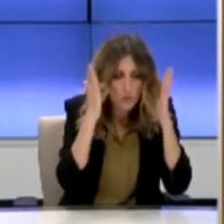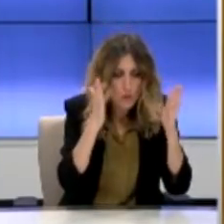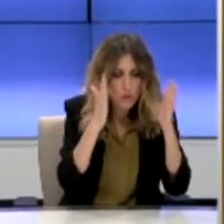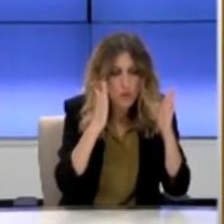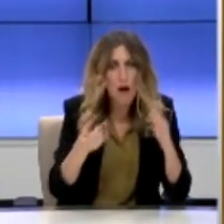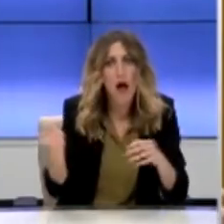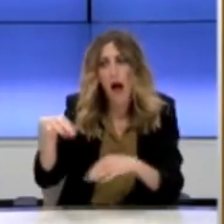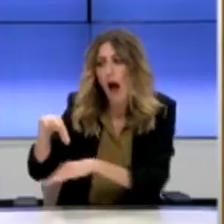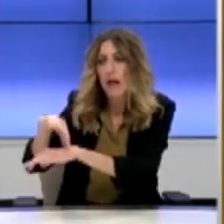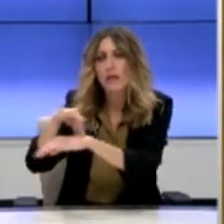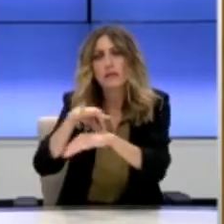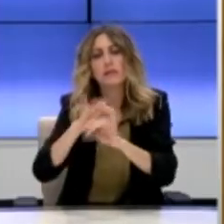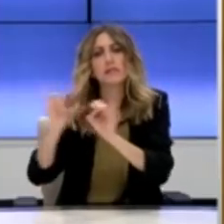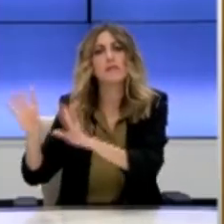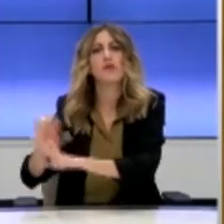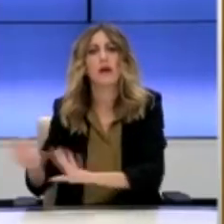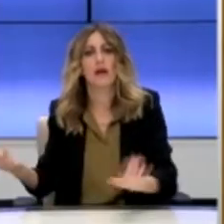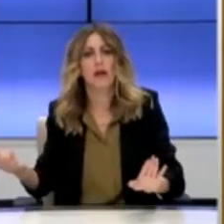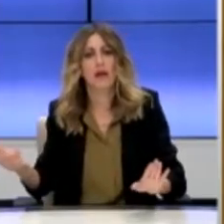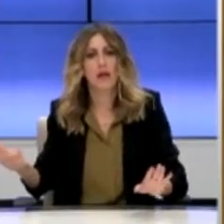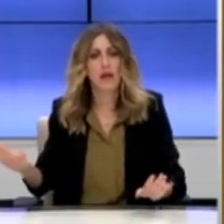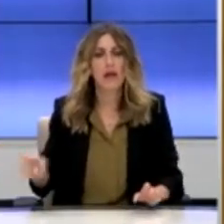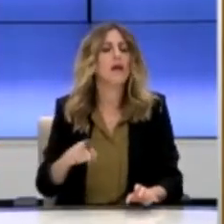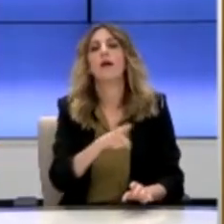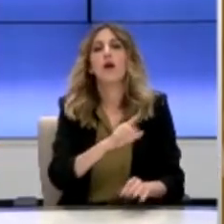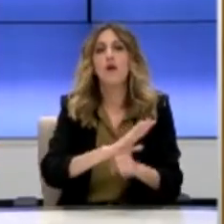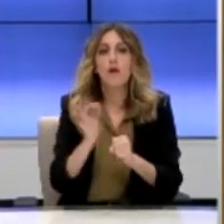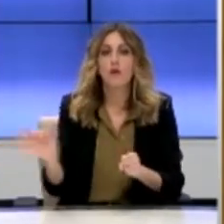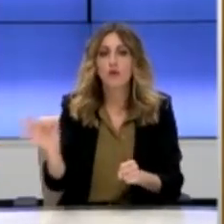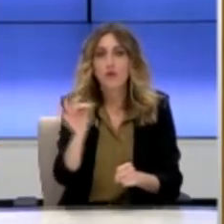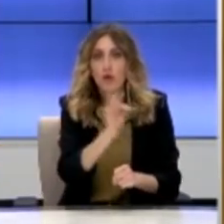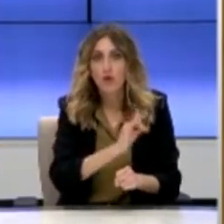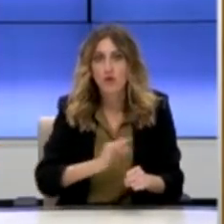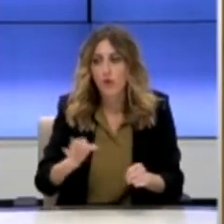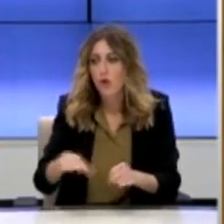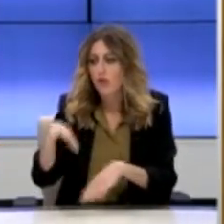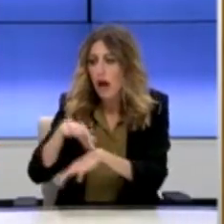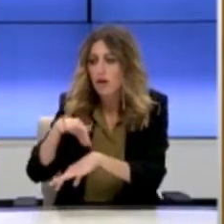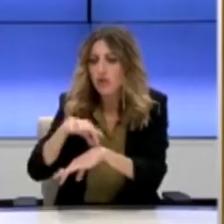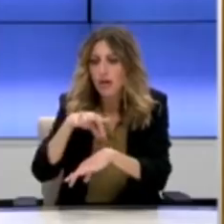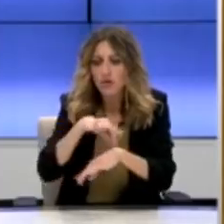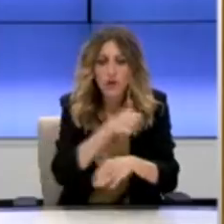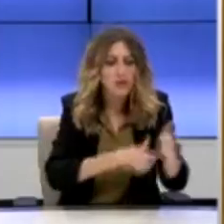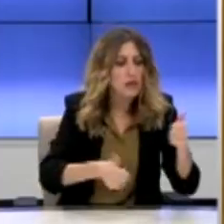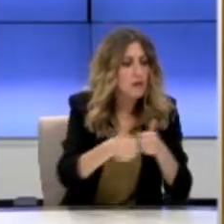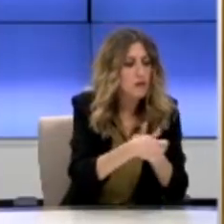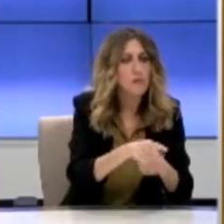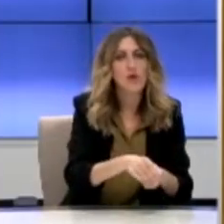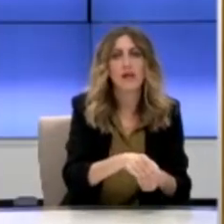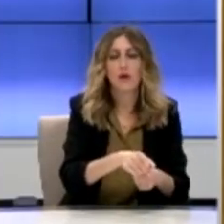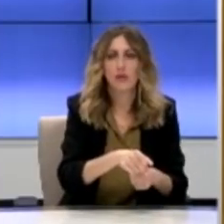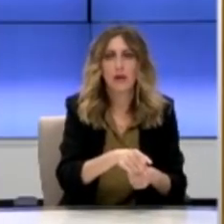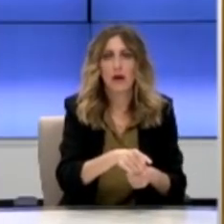κλινών ΜΕΘ για τους ασθενείς με κορονοϊό προέκυψαν από την αφαίρεσή τους από τις ανάγκες νοσηλείας